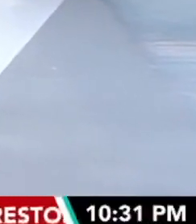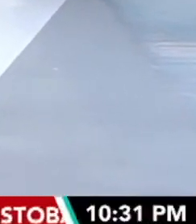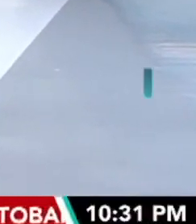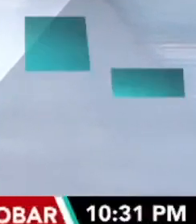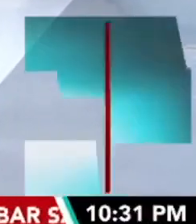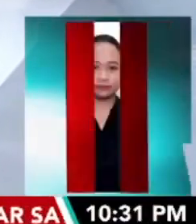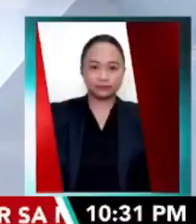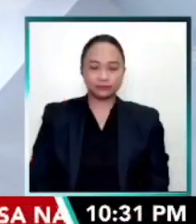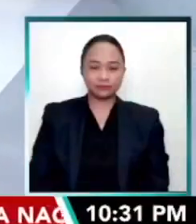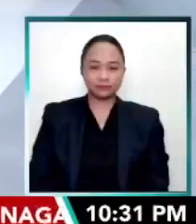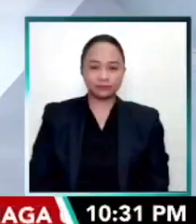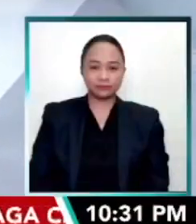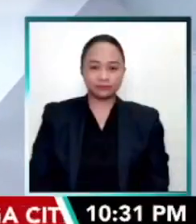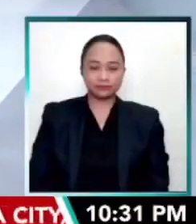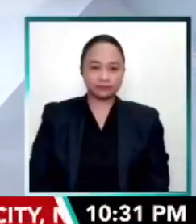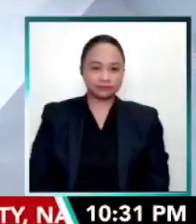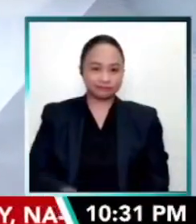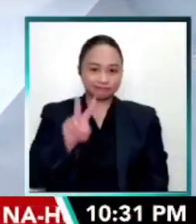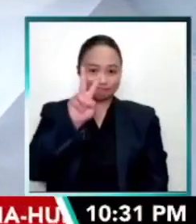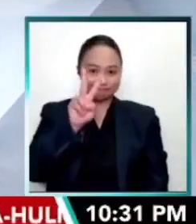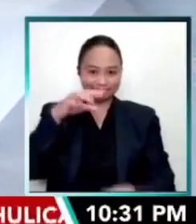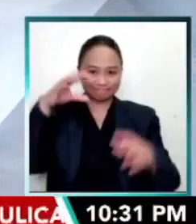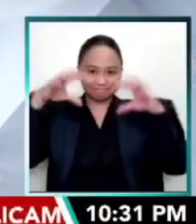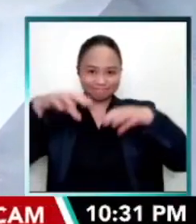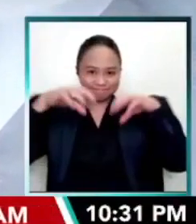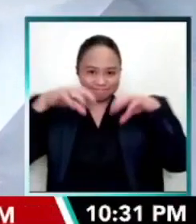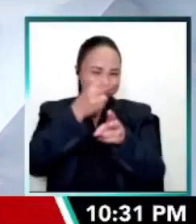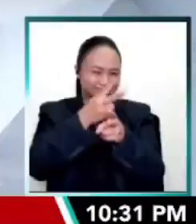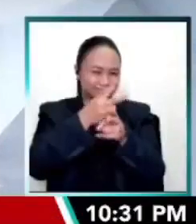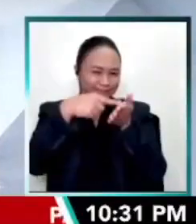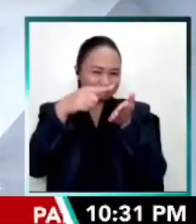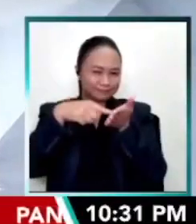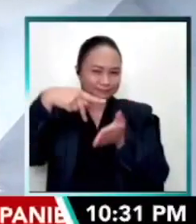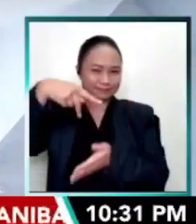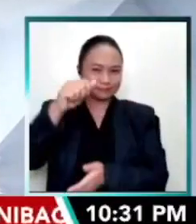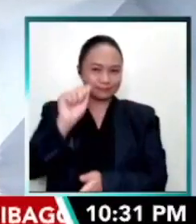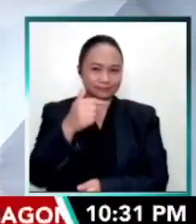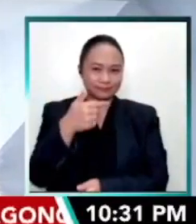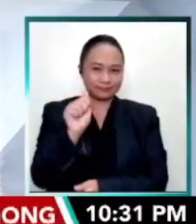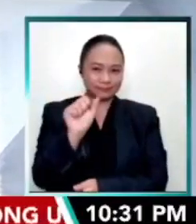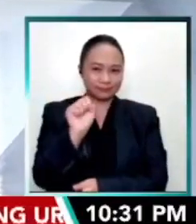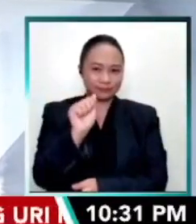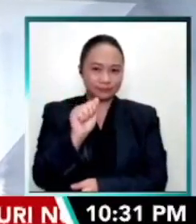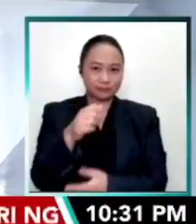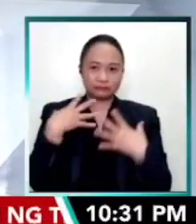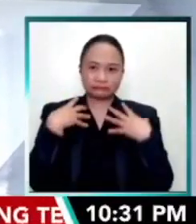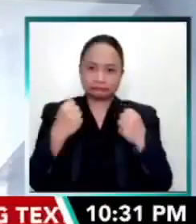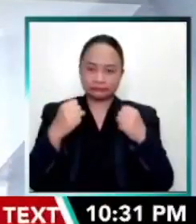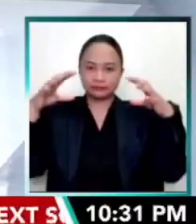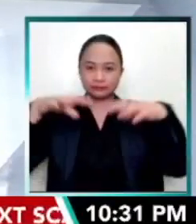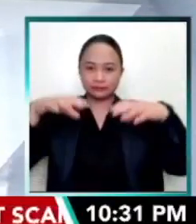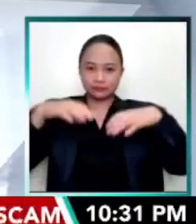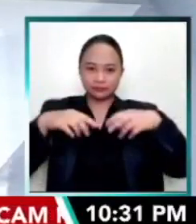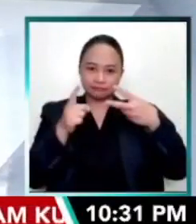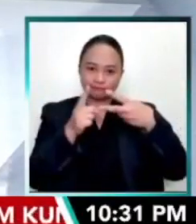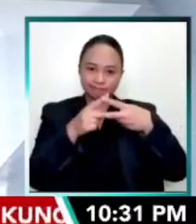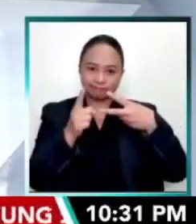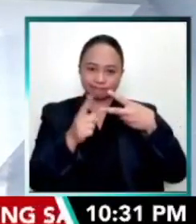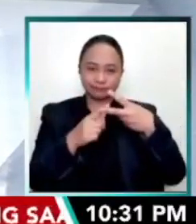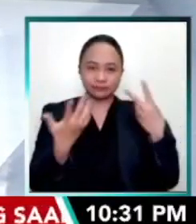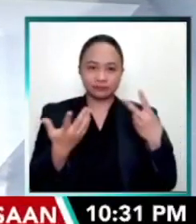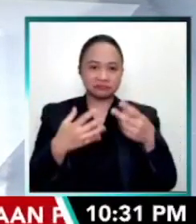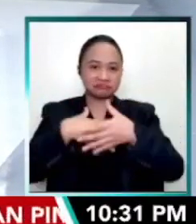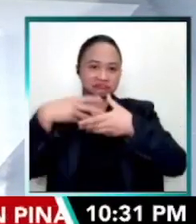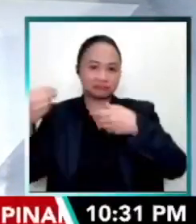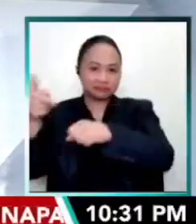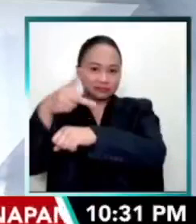Dalawang bagyo ang binabantayan ngayon ng PAGASA, super typhoon ang isa sa mga ito, bagamat nasa labas pa ng Philippine Area of